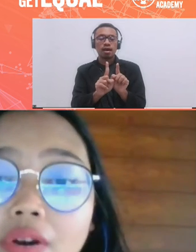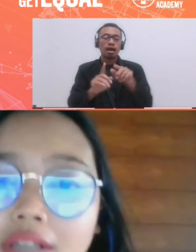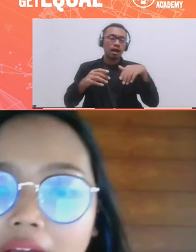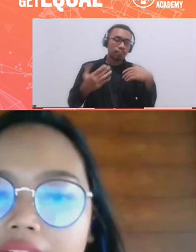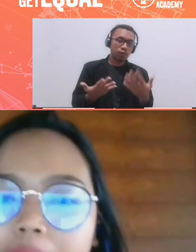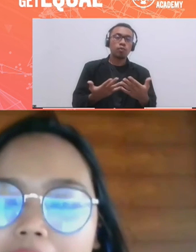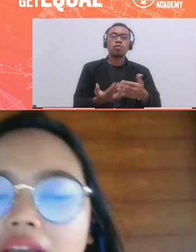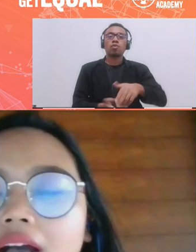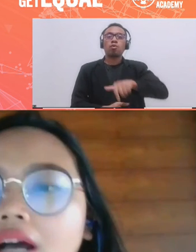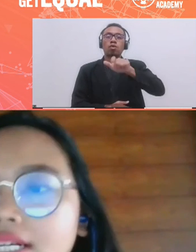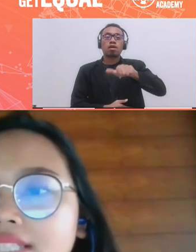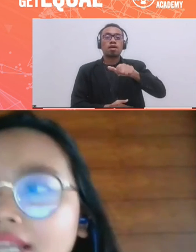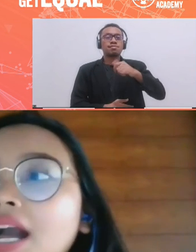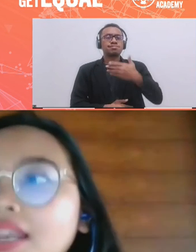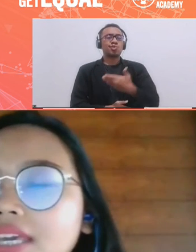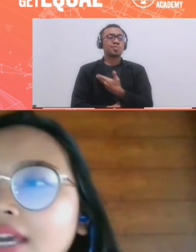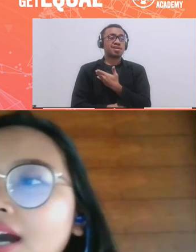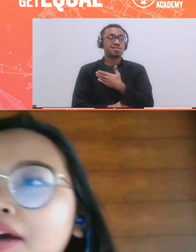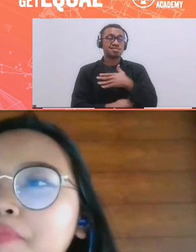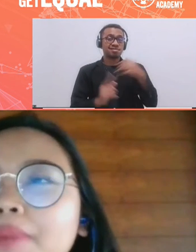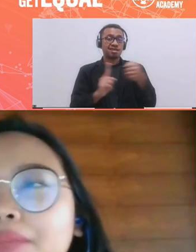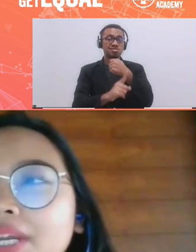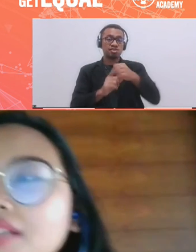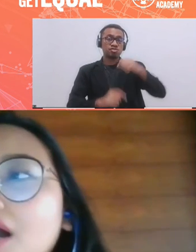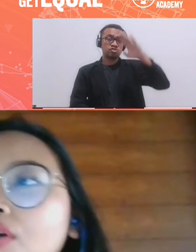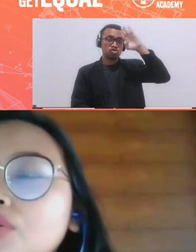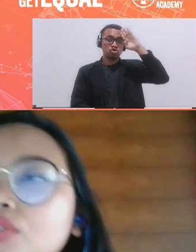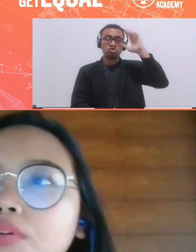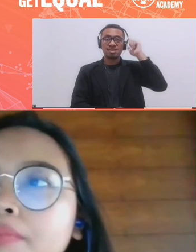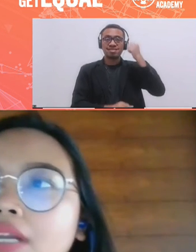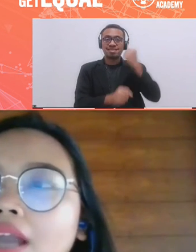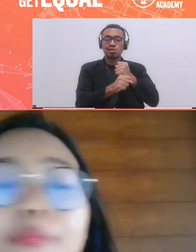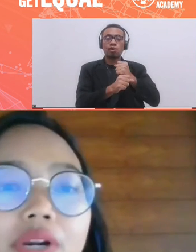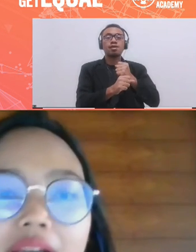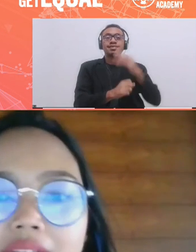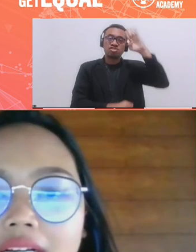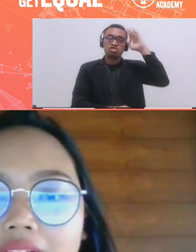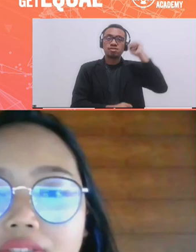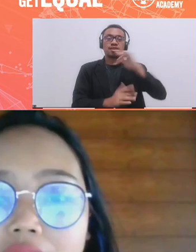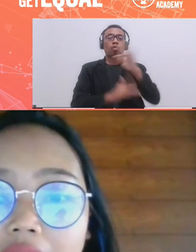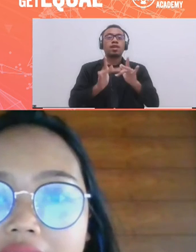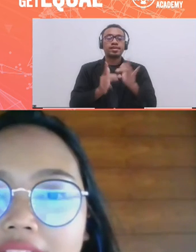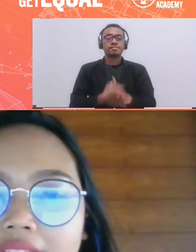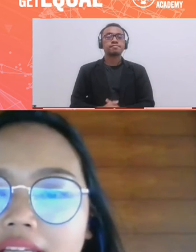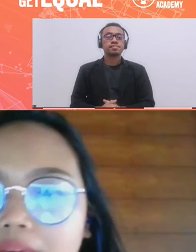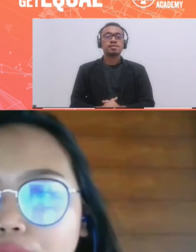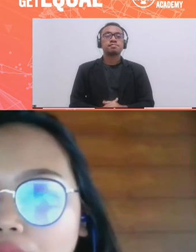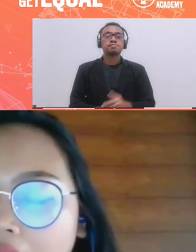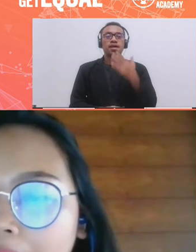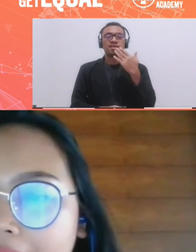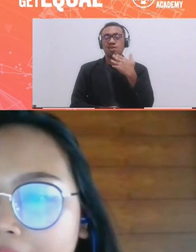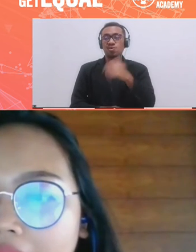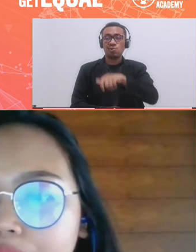berbasis gender online, di mana seringkali teman-teman ini takut untuk melaporkan ke kasus kekerasannya, kayak tadi